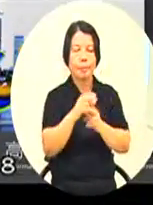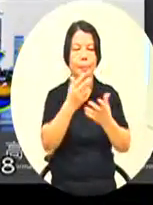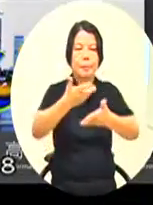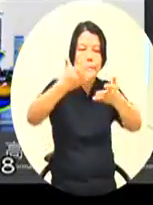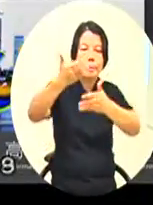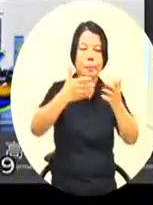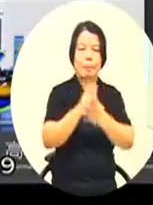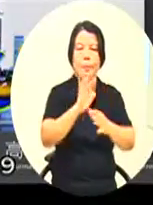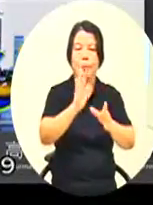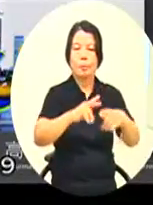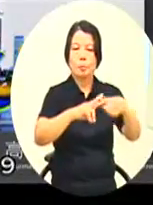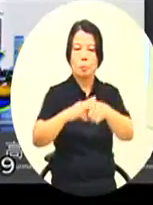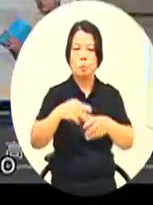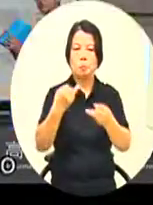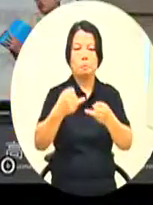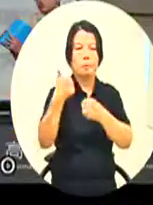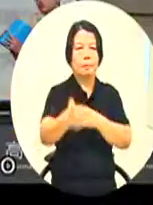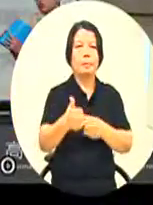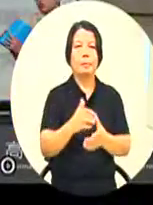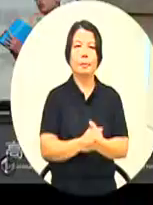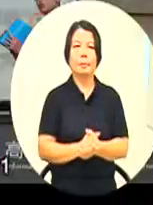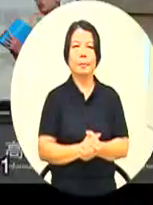行销。好，下一